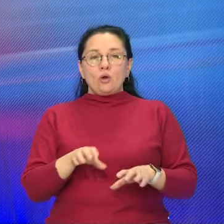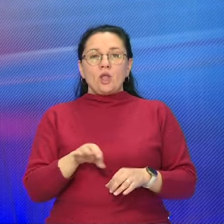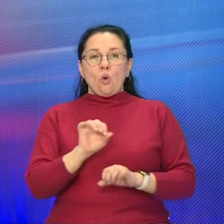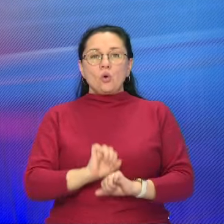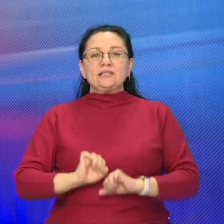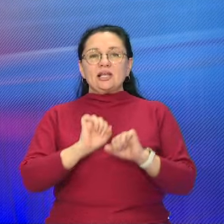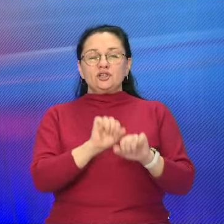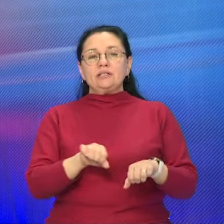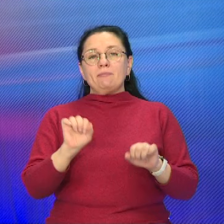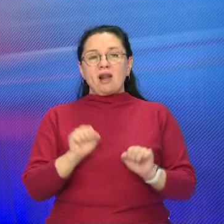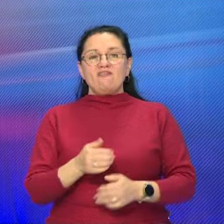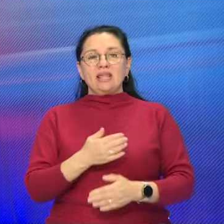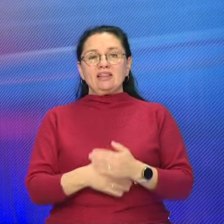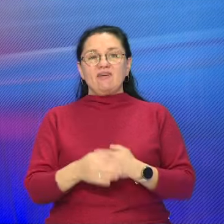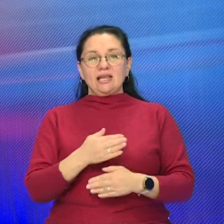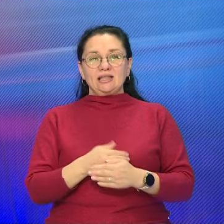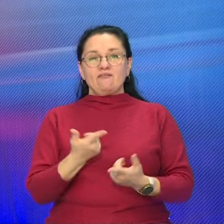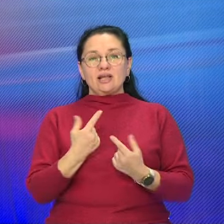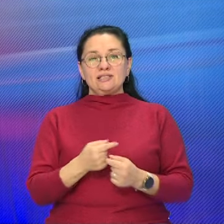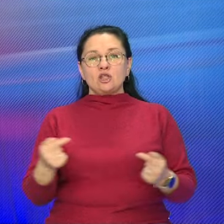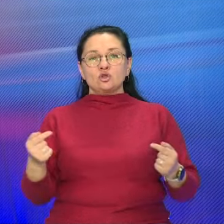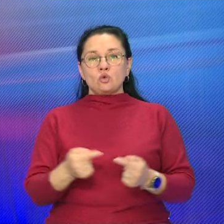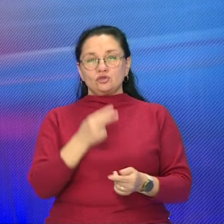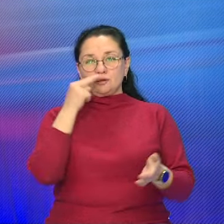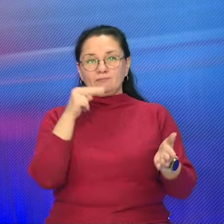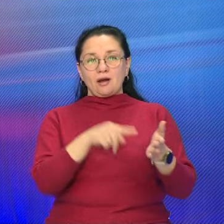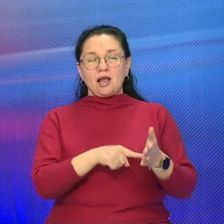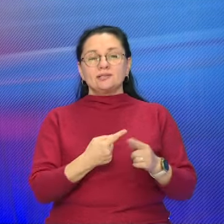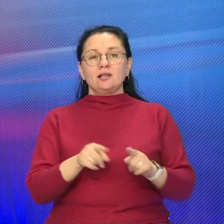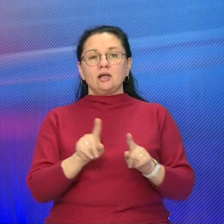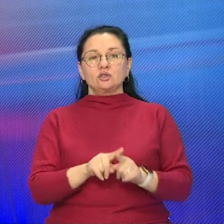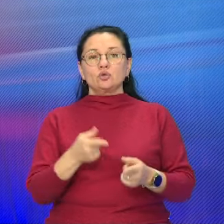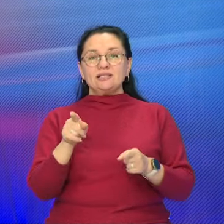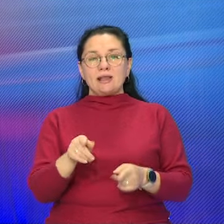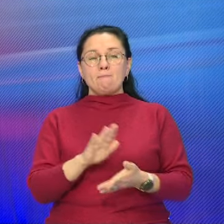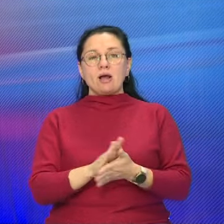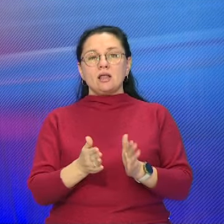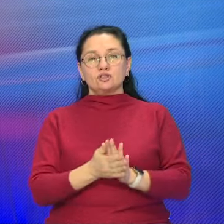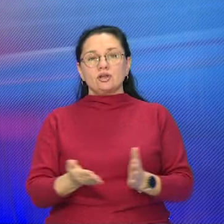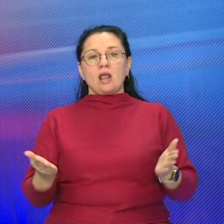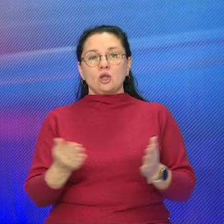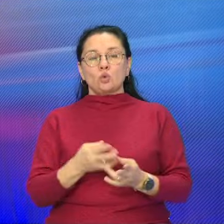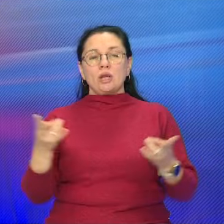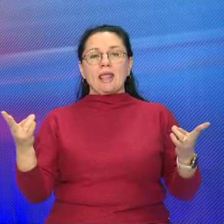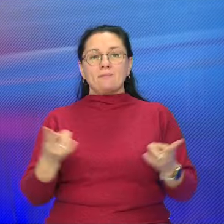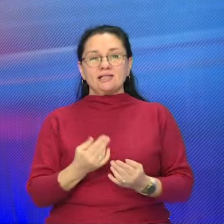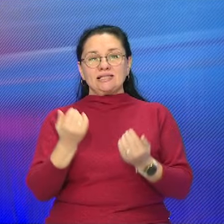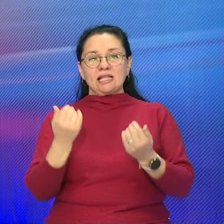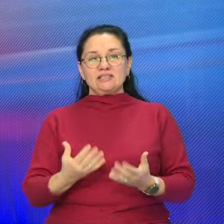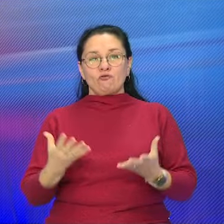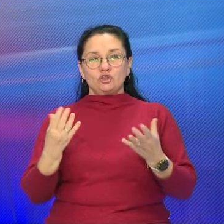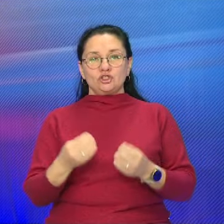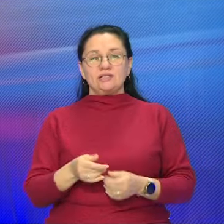защите права инвалидов, вот, где четко расписаны те положения, которые необходимы на сегодняшний